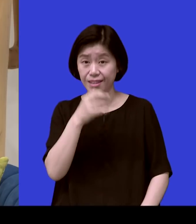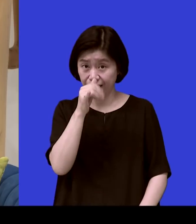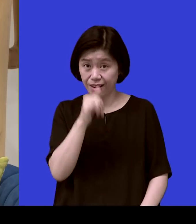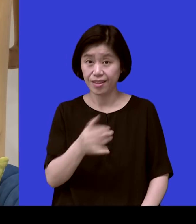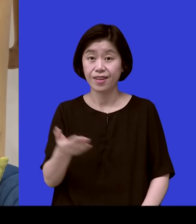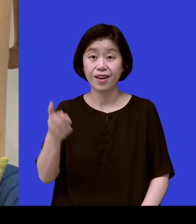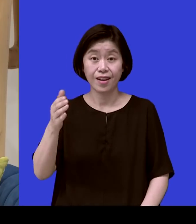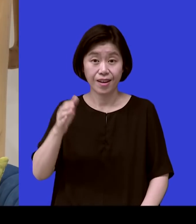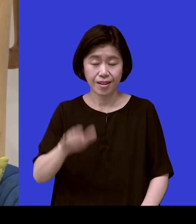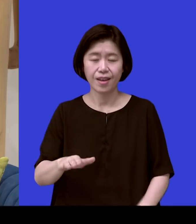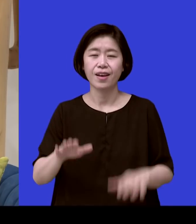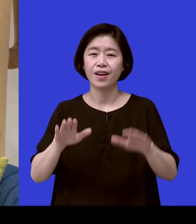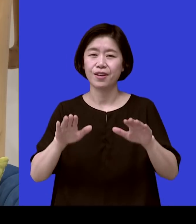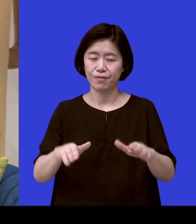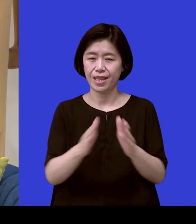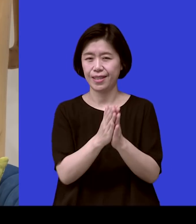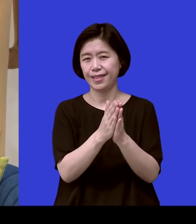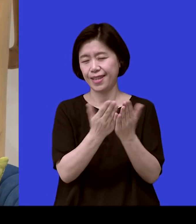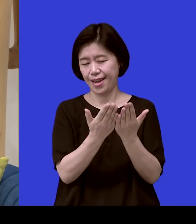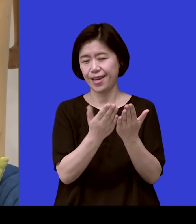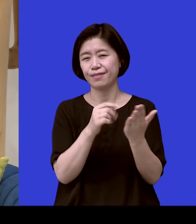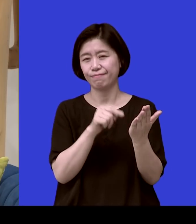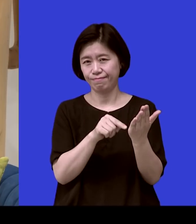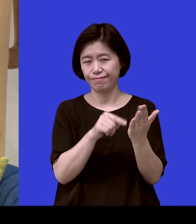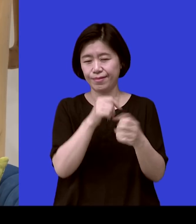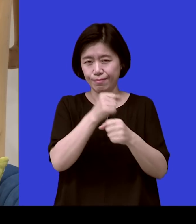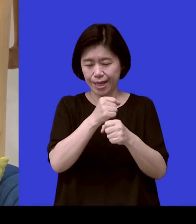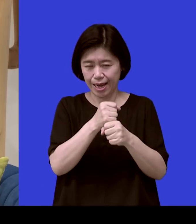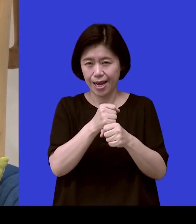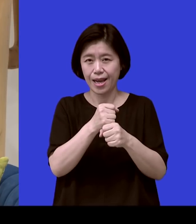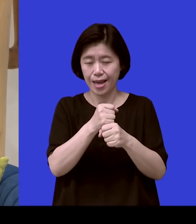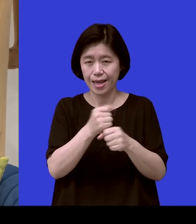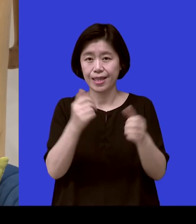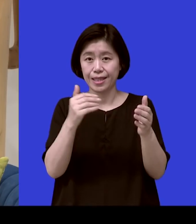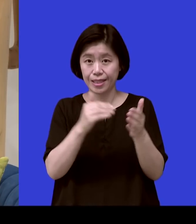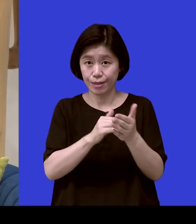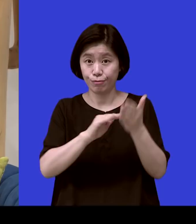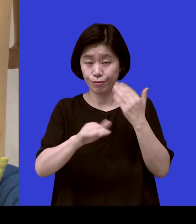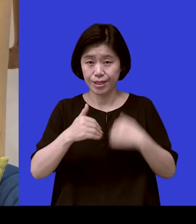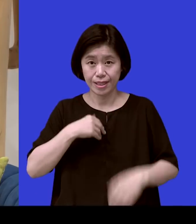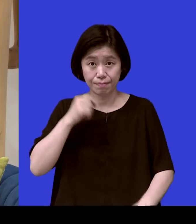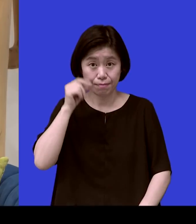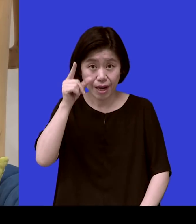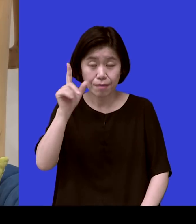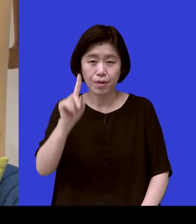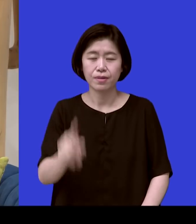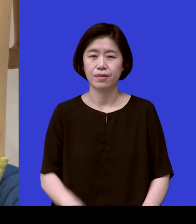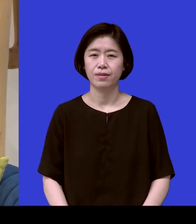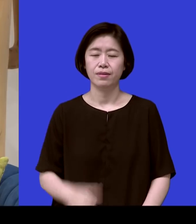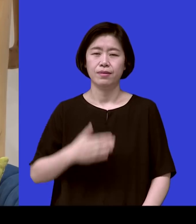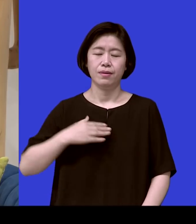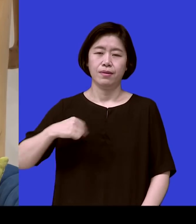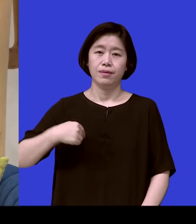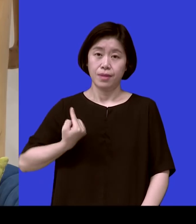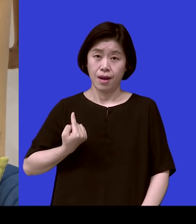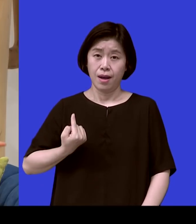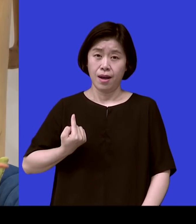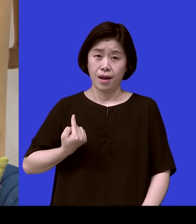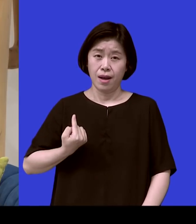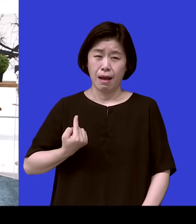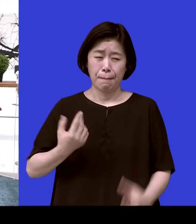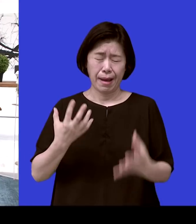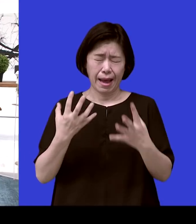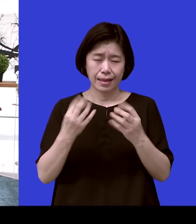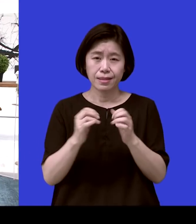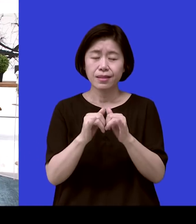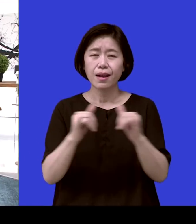요번에 부모 면허라는 책이 출간되는 날 제가 알게 된 것이 있어요. 네. 아, 나 혼자서는 이 많은